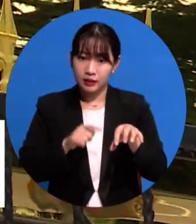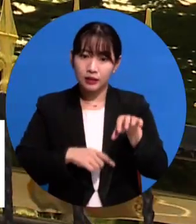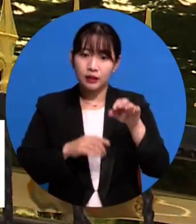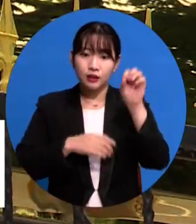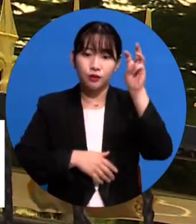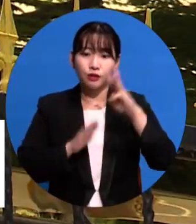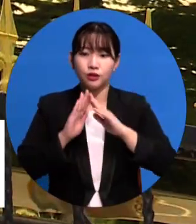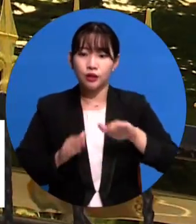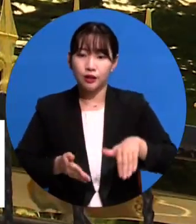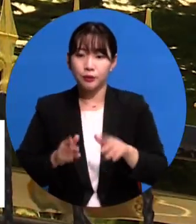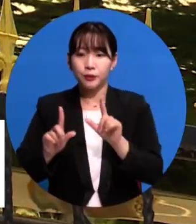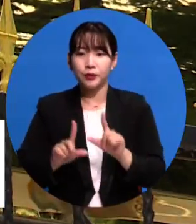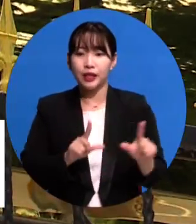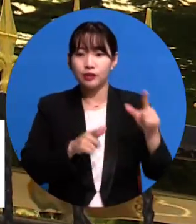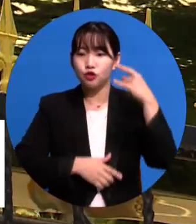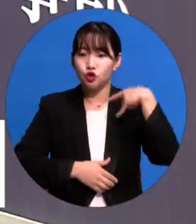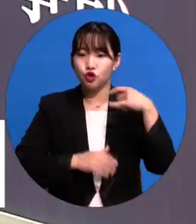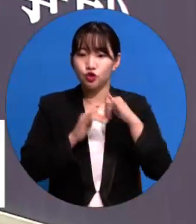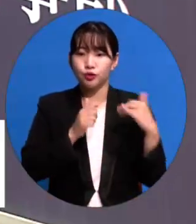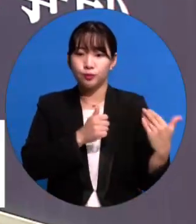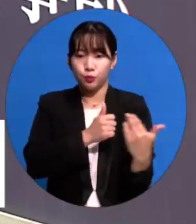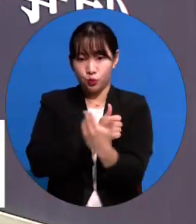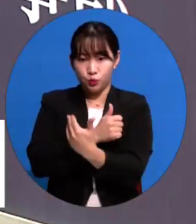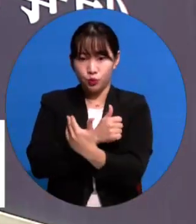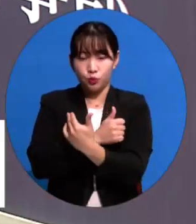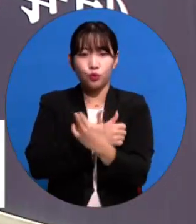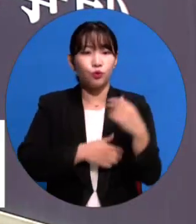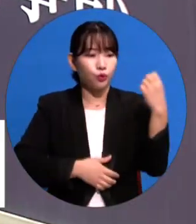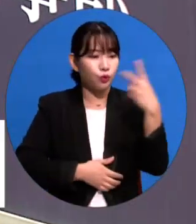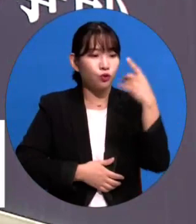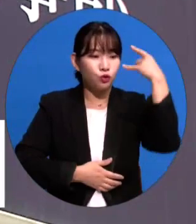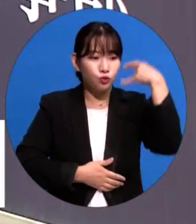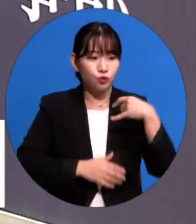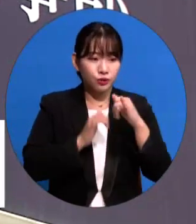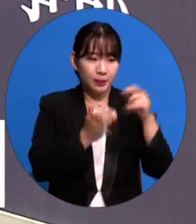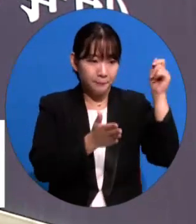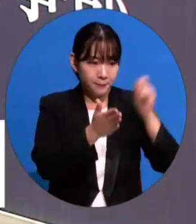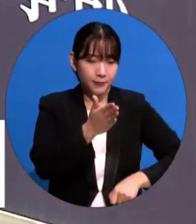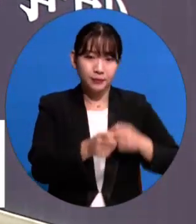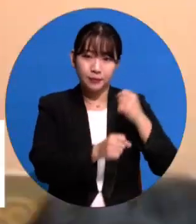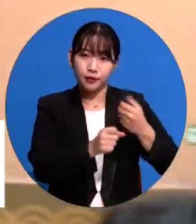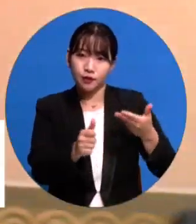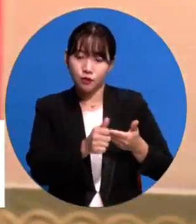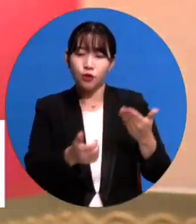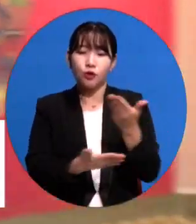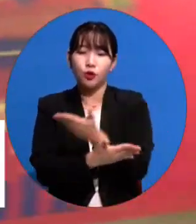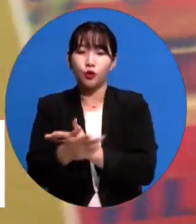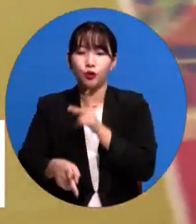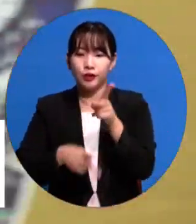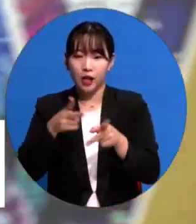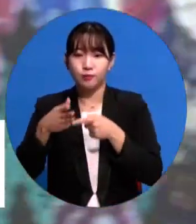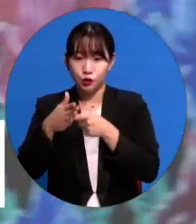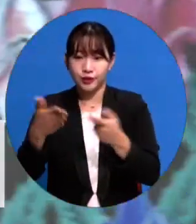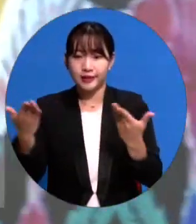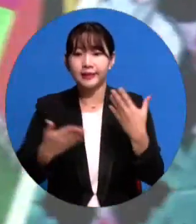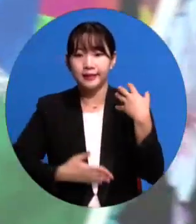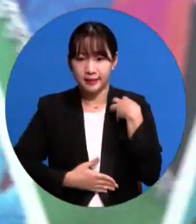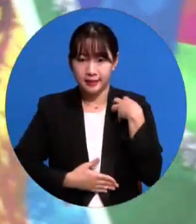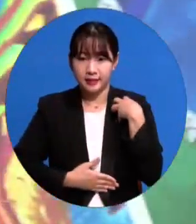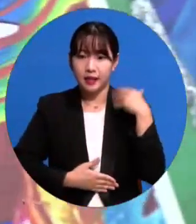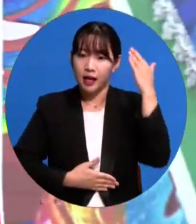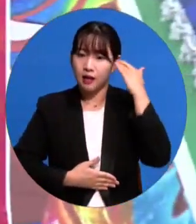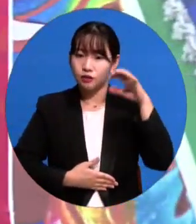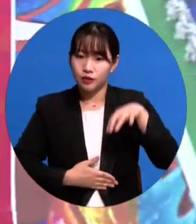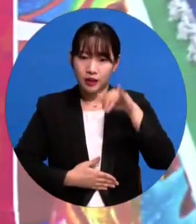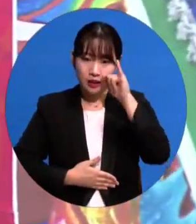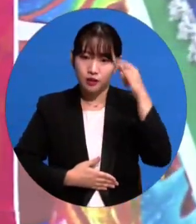전남북에 거주하는 중국인을 보호하고 중국 입국 비자 발급과 교류 사업 추진 등의 업무를 하고 있습니다. 우리나라에